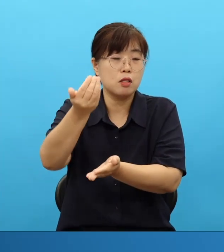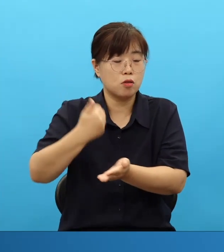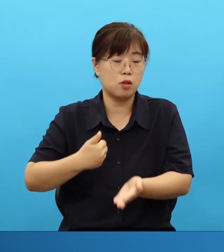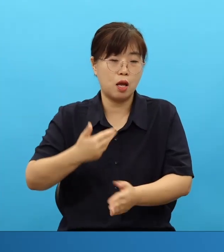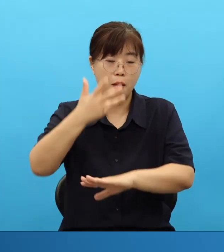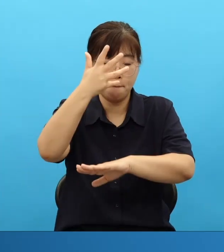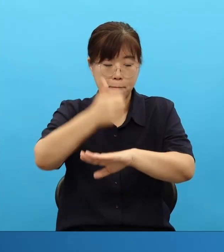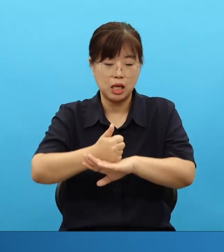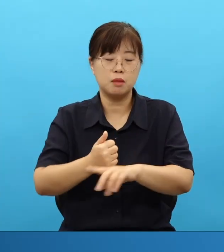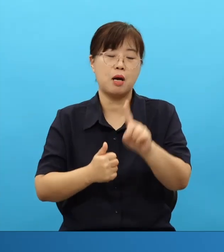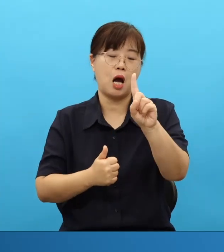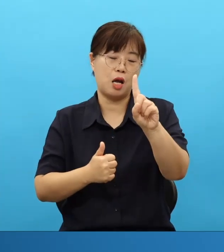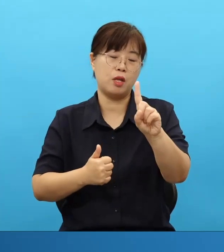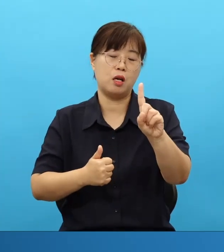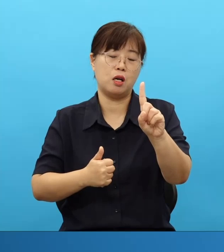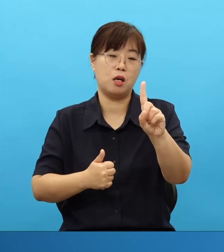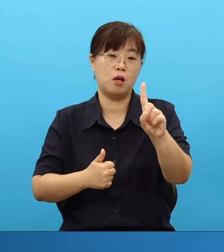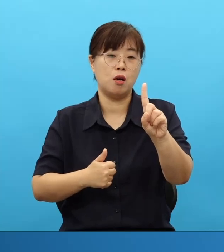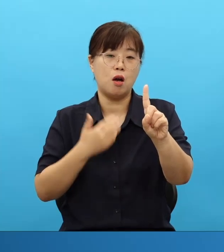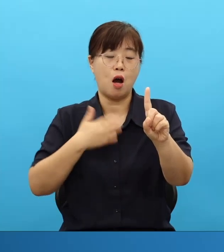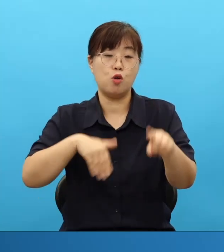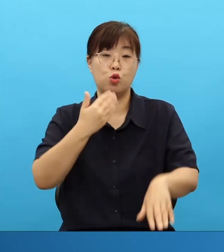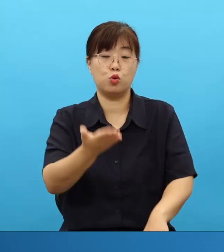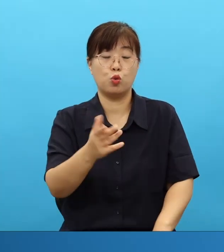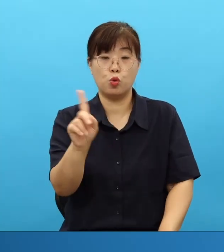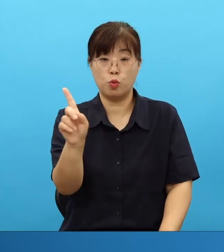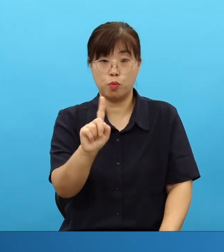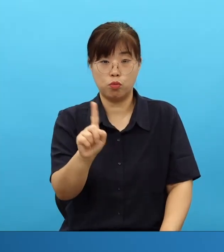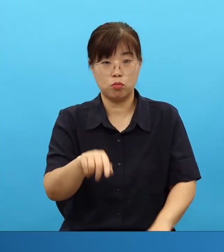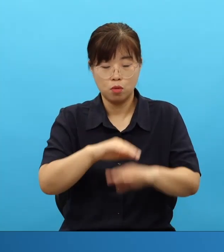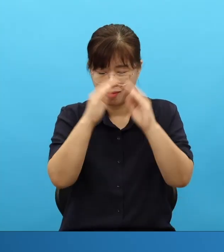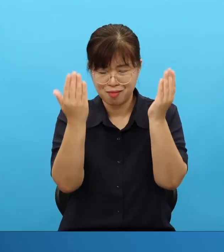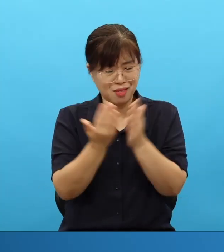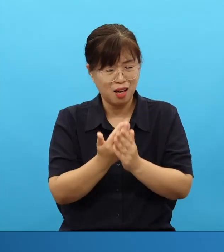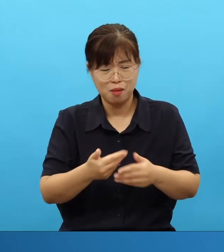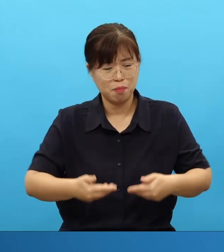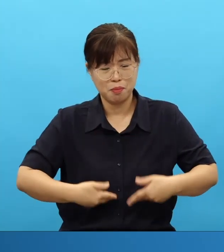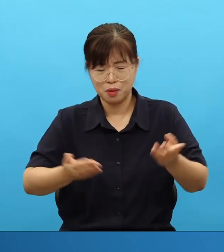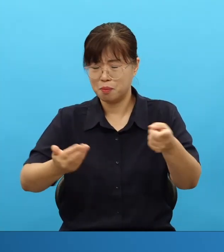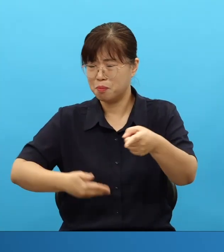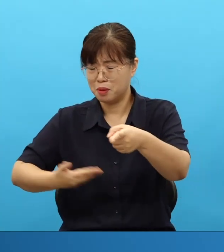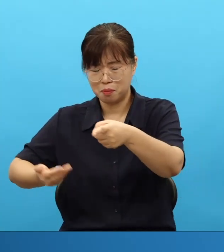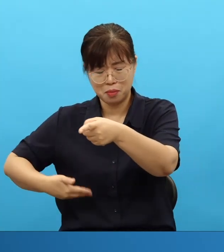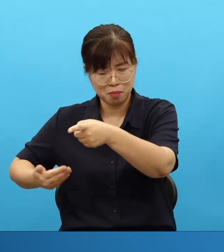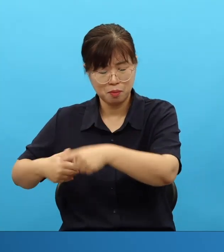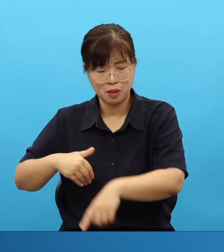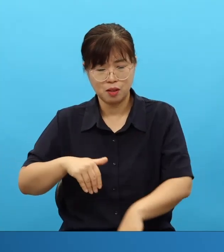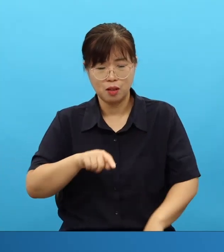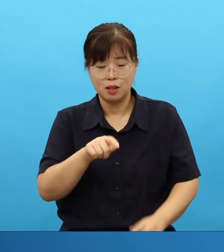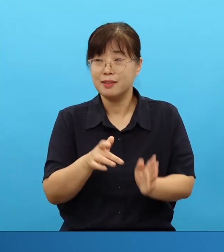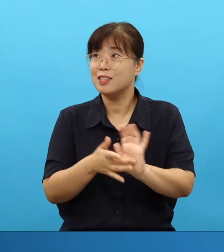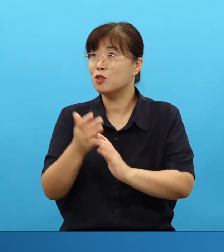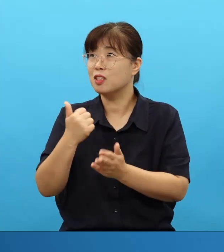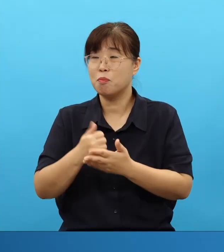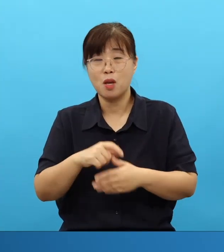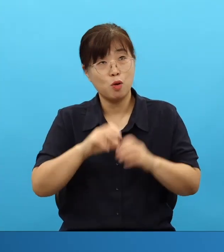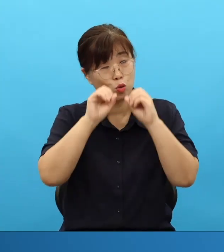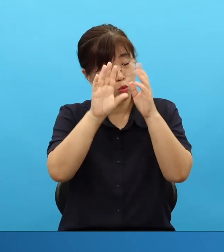요다 필요 다고요 다 리라고 했 하나만